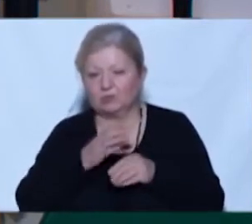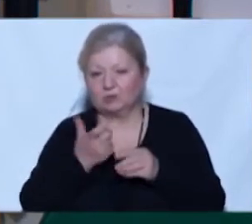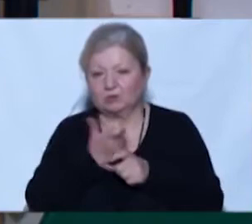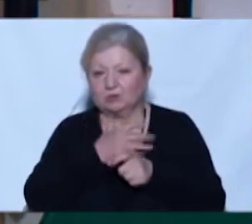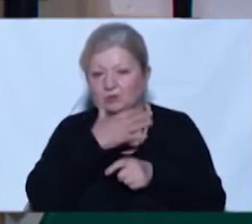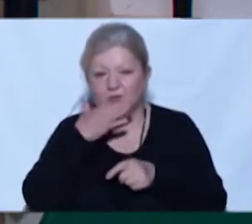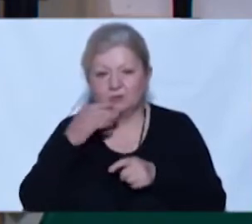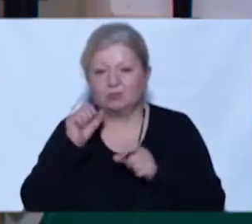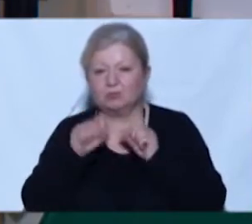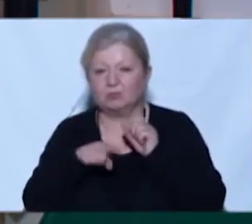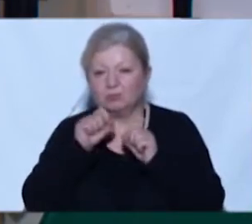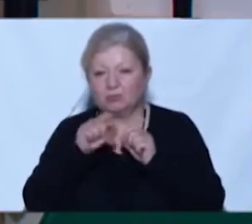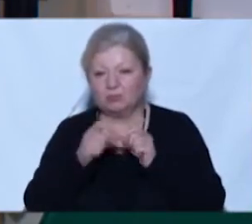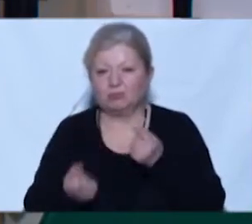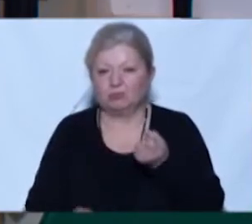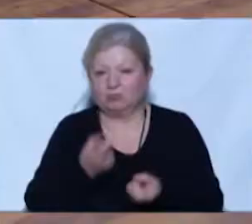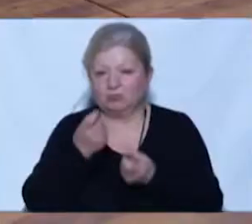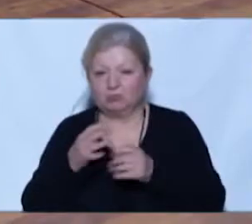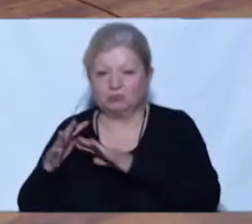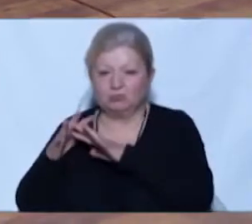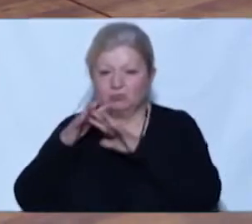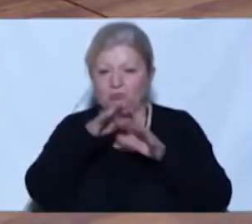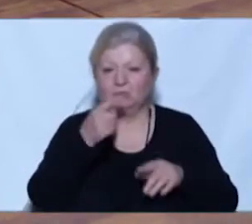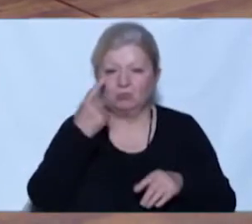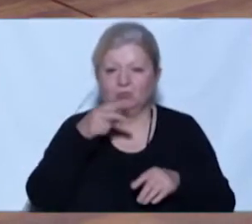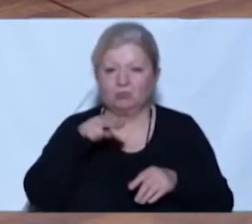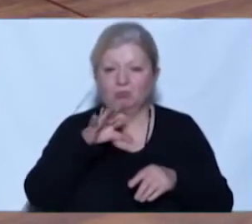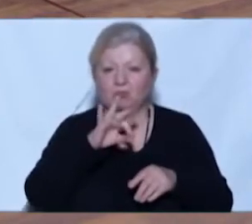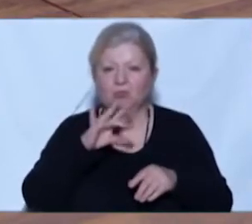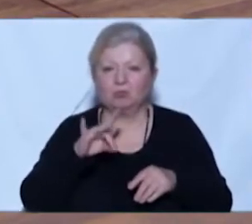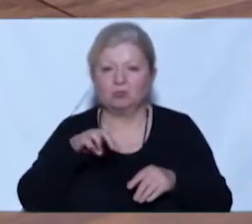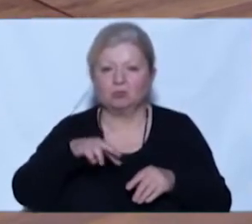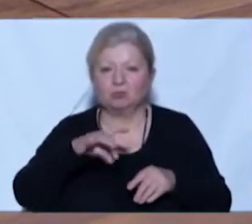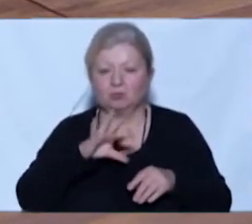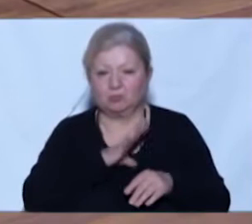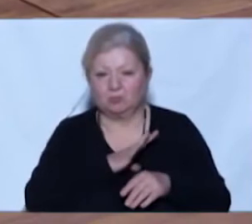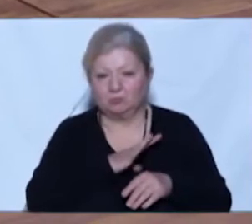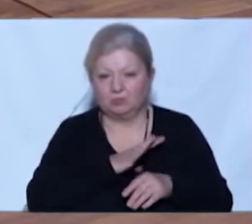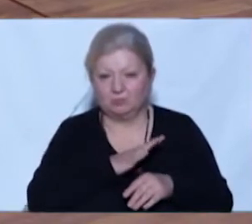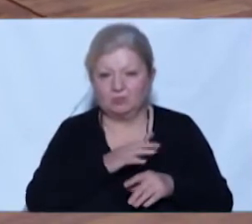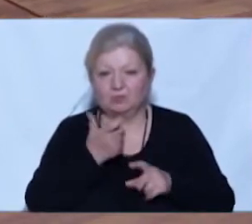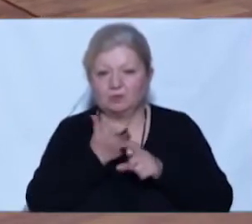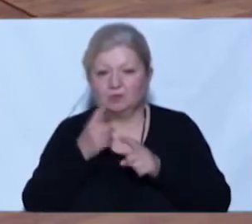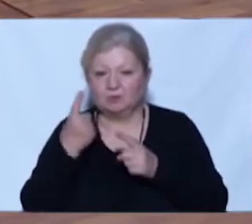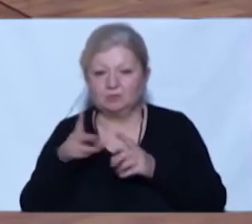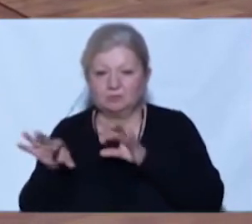რაოდენობის ოქროს შემოდინება პორტუგალიაში და პორტუგალიის და ერთ-ერთი ექსპედიცია იმდენად